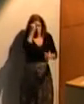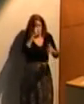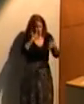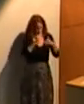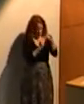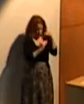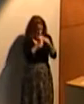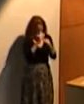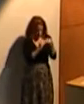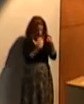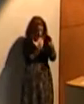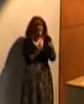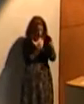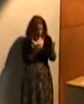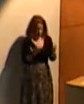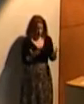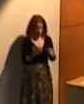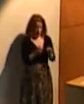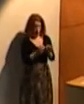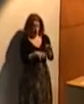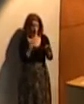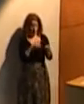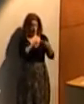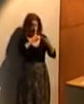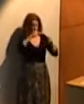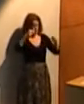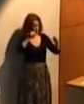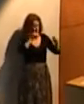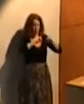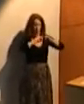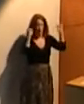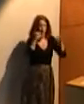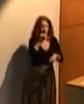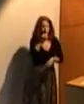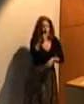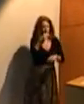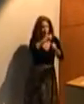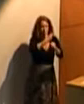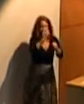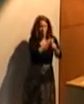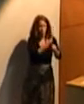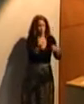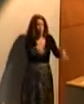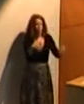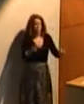comme je sais qu'il se passe qu'il ya de l'adn des informations extrêmement importantes informations que l'on retrouve dans tout